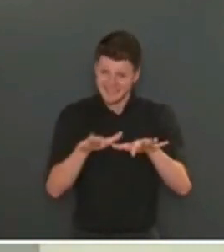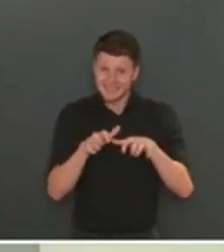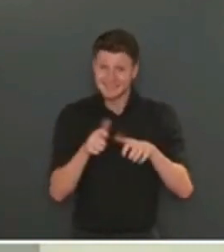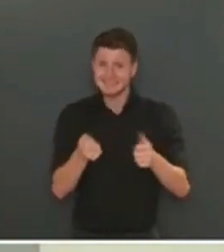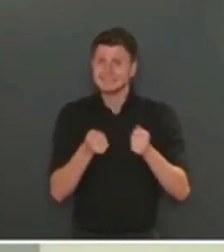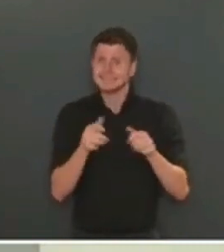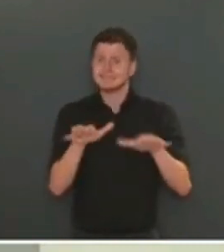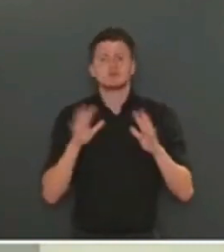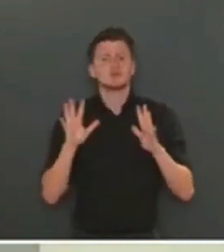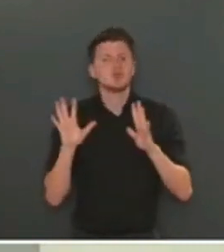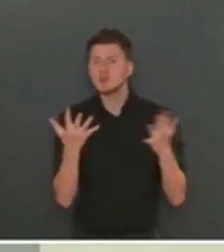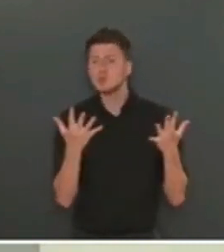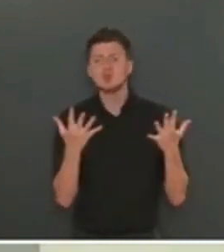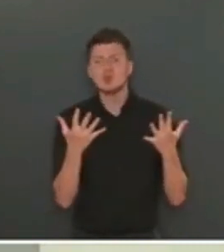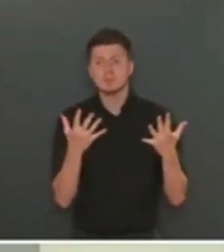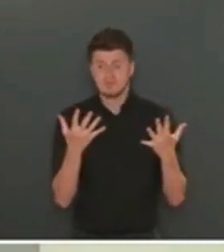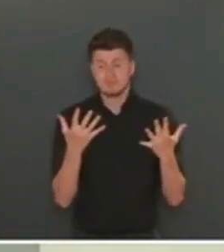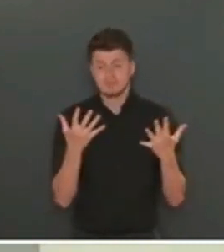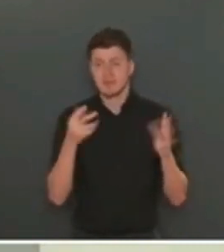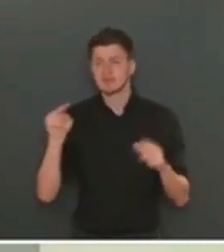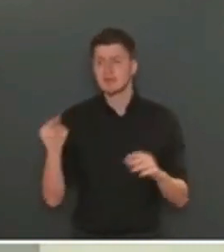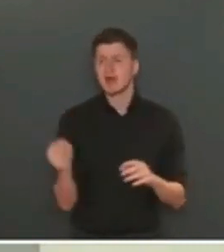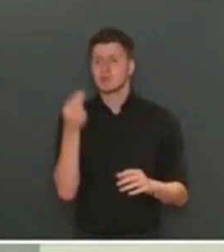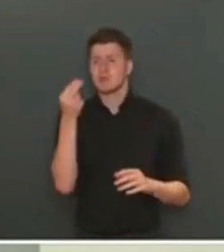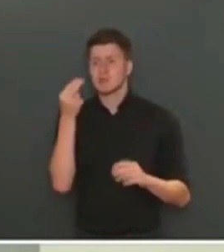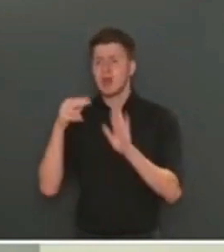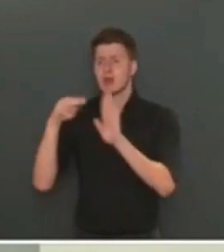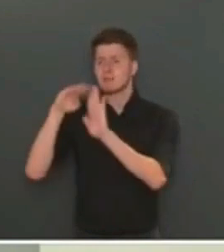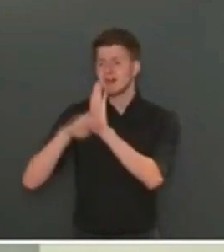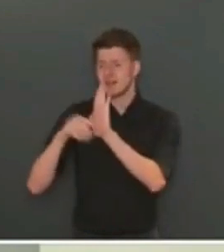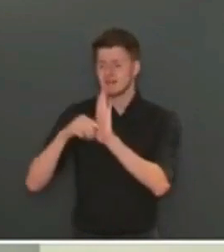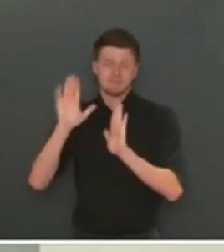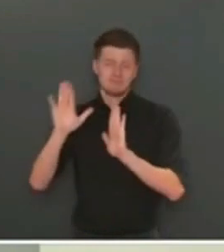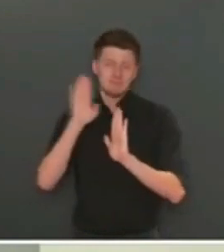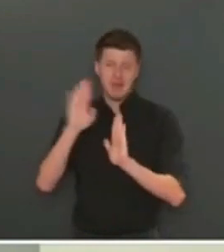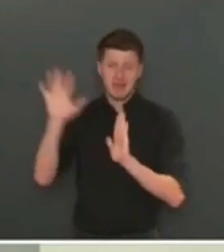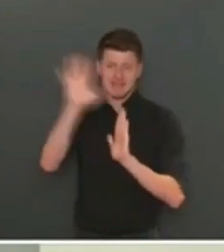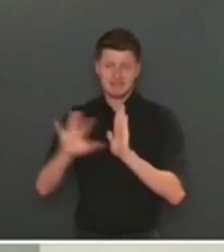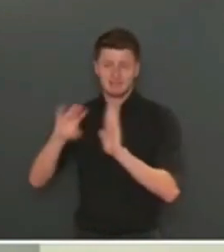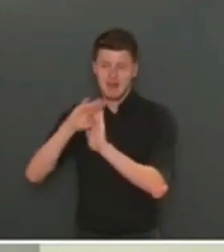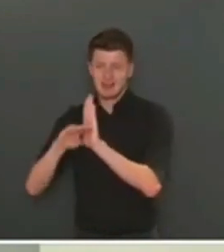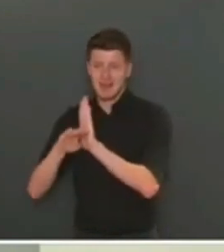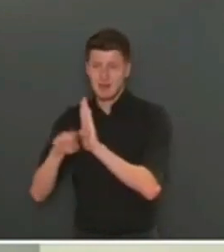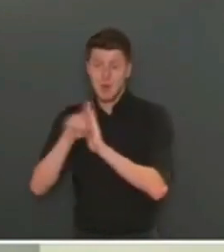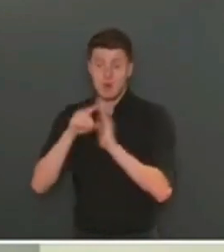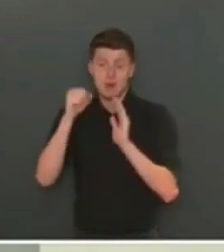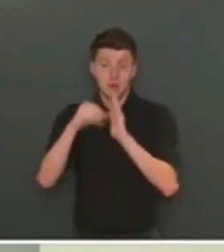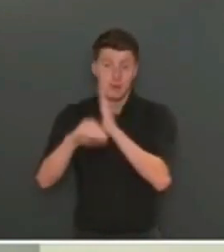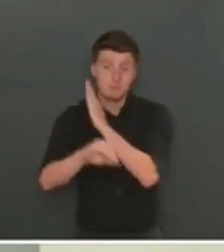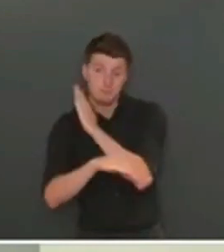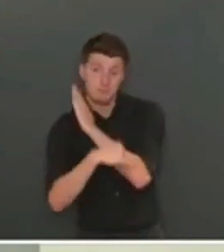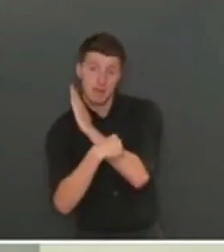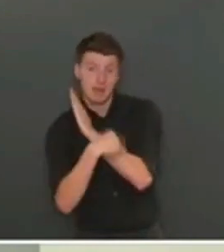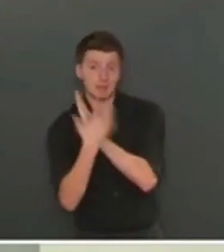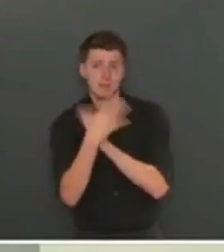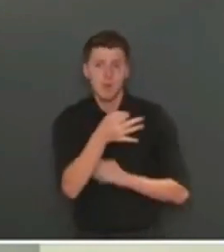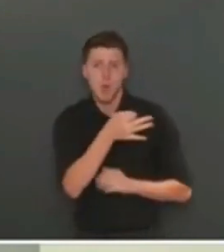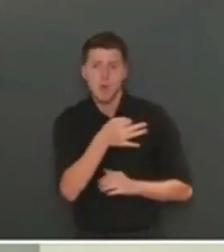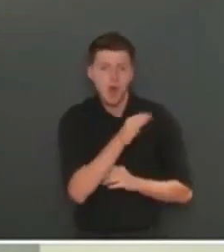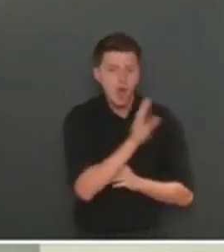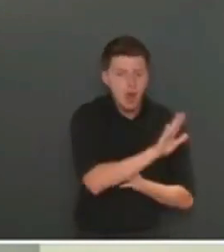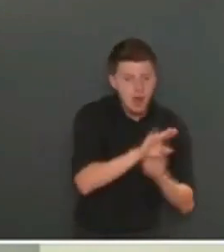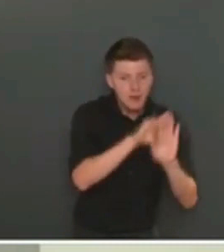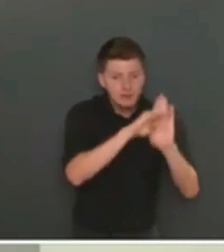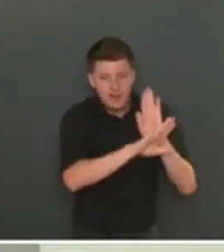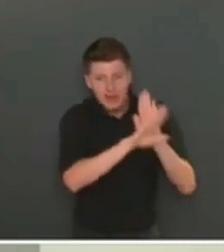الشركات دلكم باللايك ووجرس باش يوصلكم اي فيديو داتو يوصلكم ونتمنى تبارتاجون الفيديو اكبر نسبة